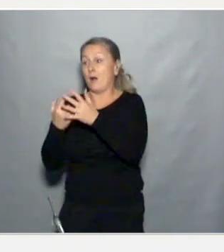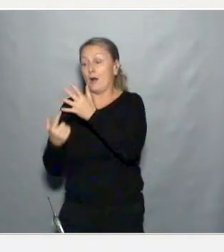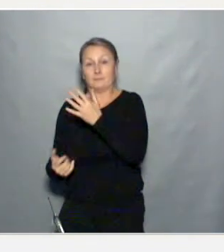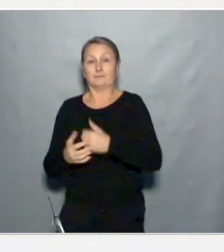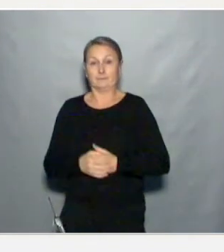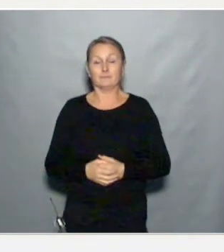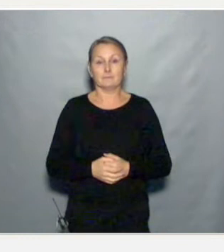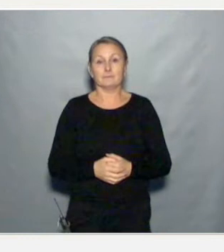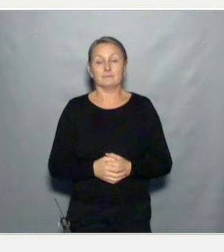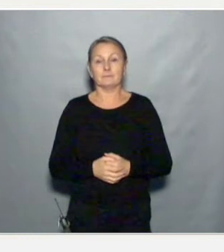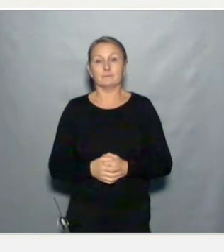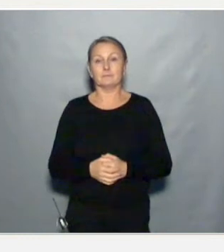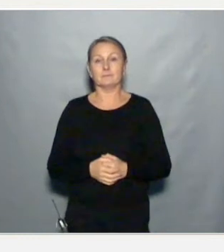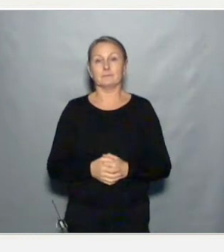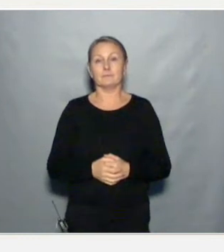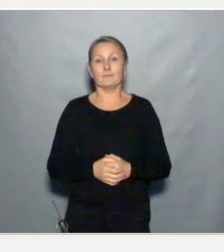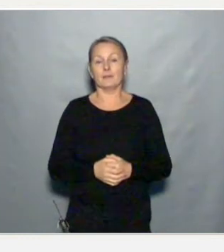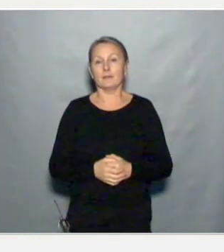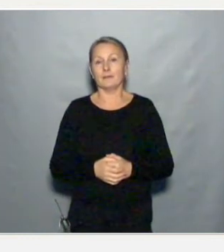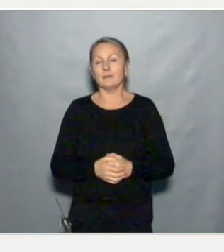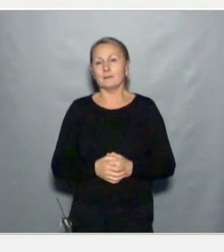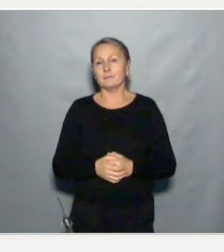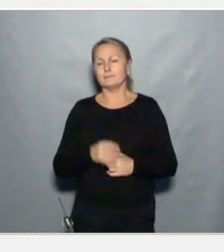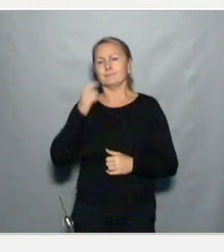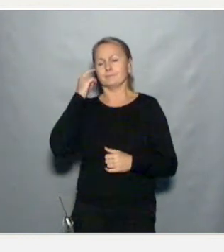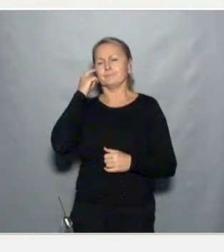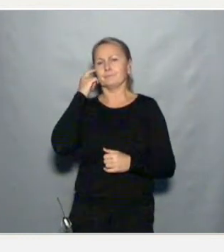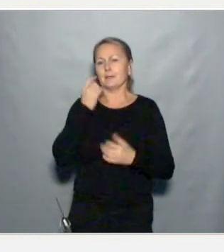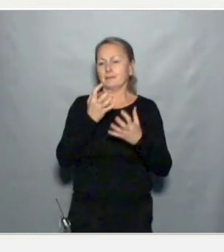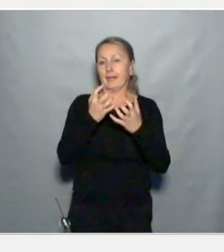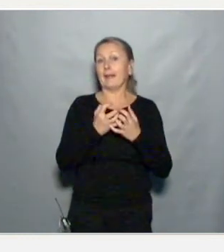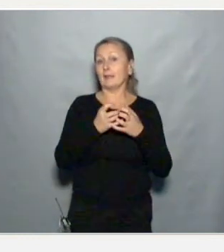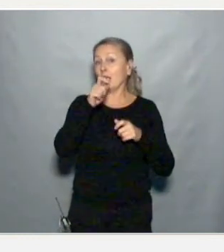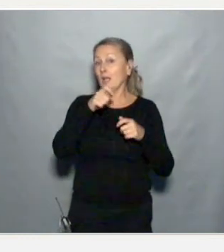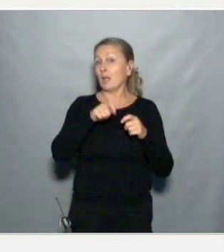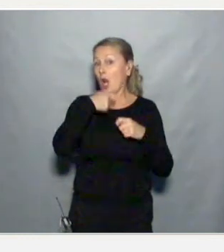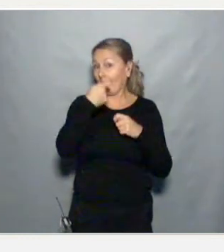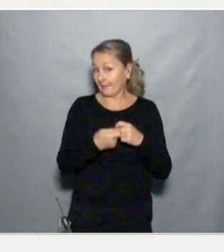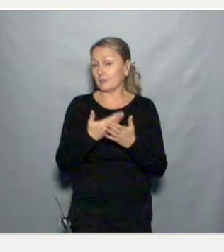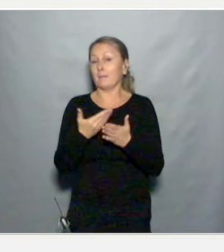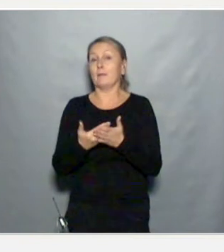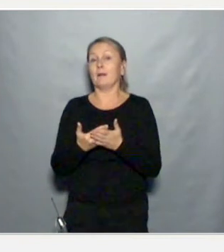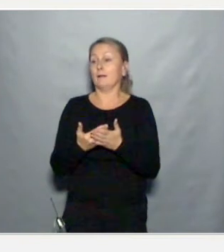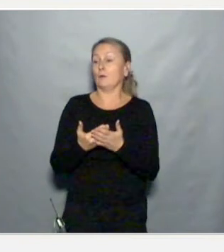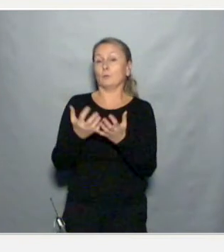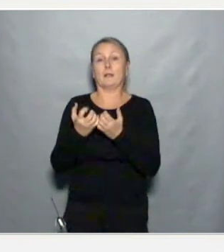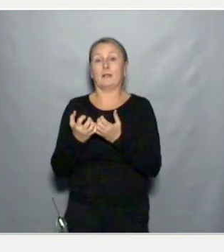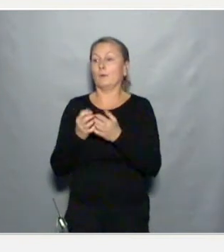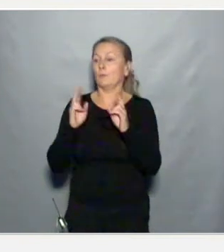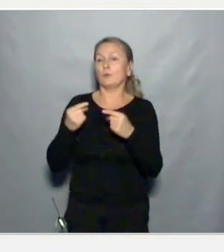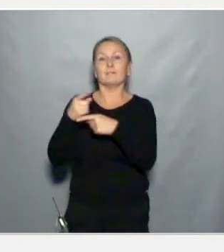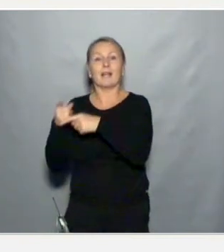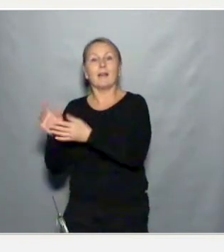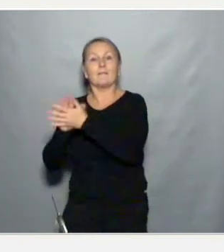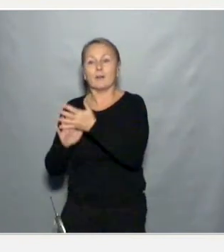vara. När jag insåg det här att jag behöver en kalender till exempel och att jag kanske behöver använda vissa färger